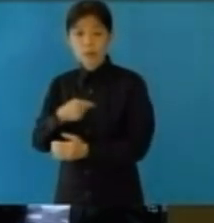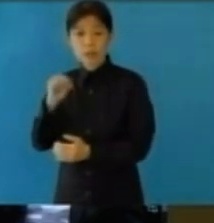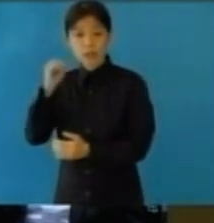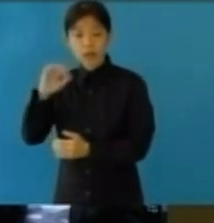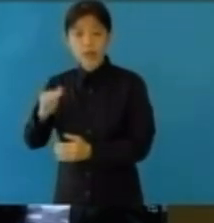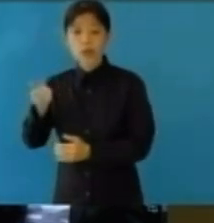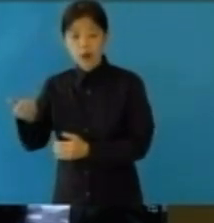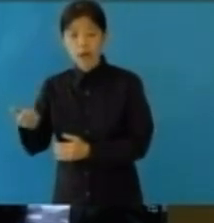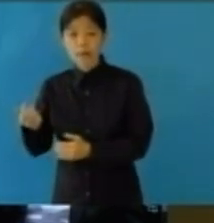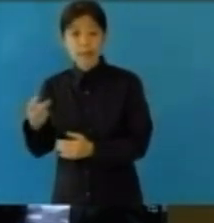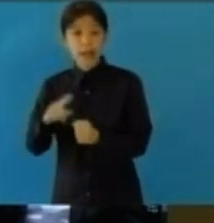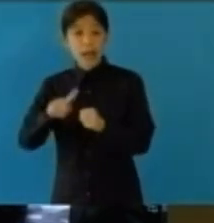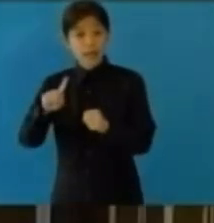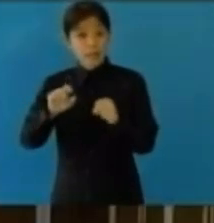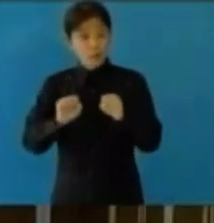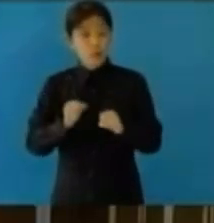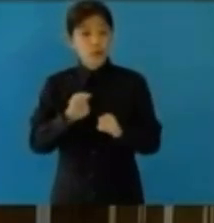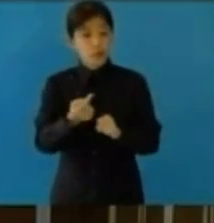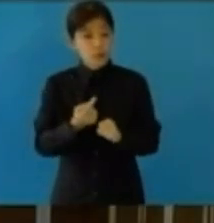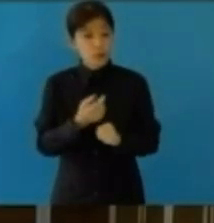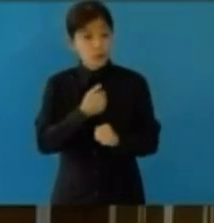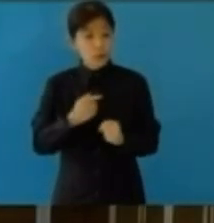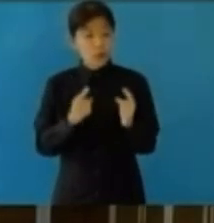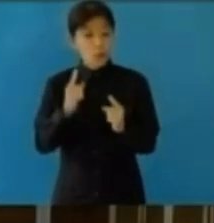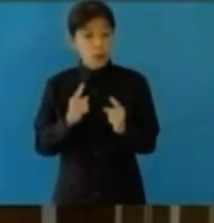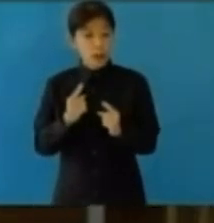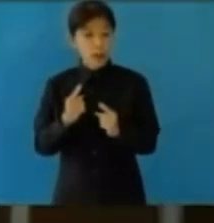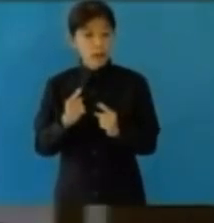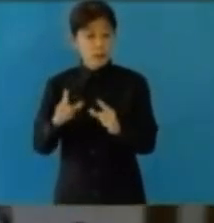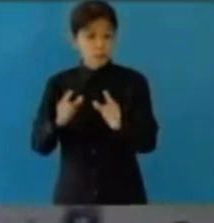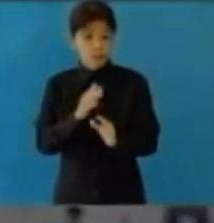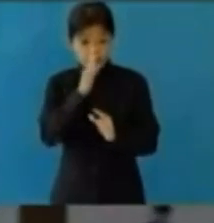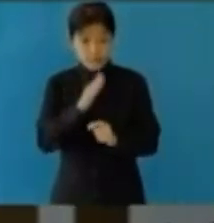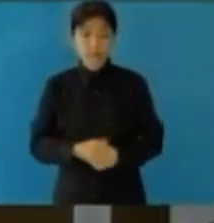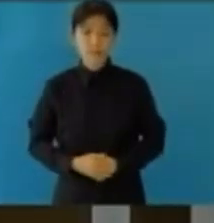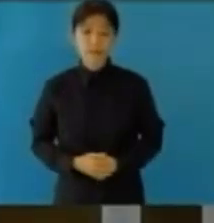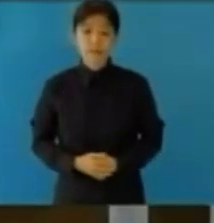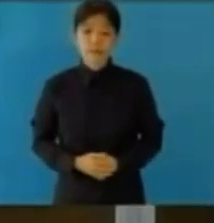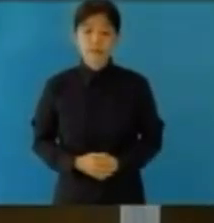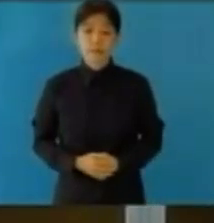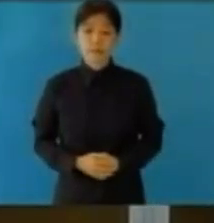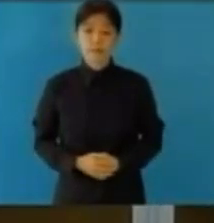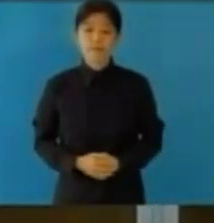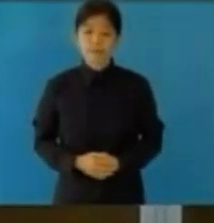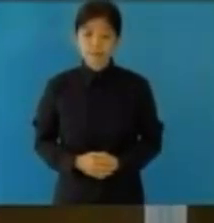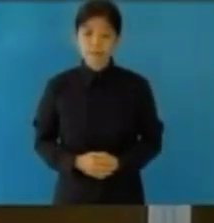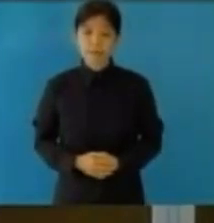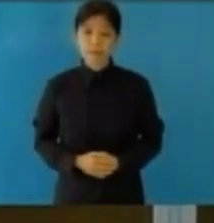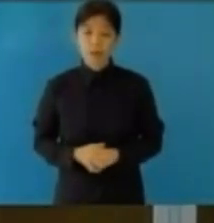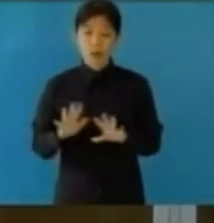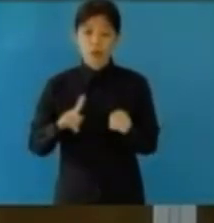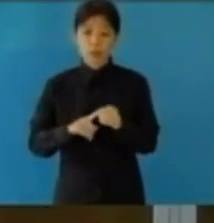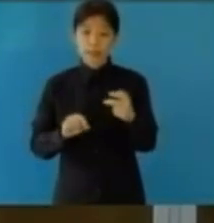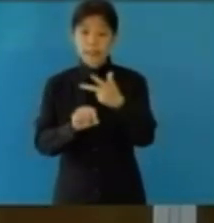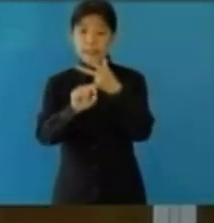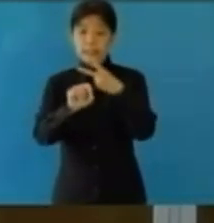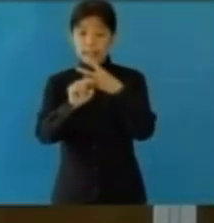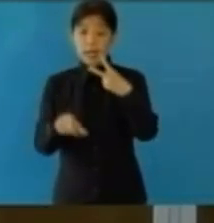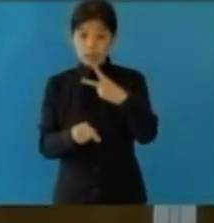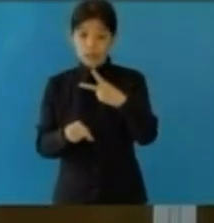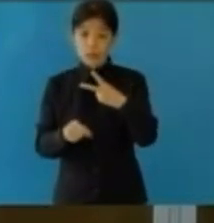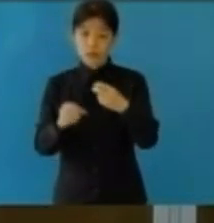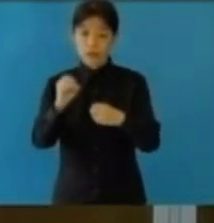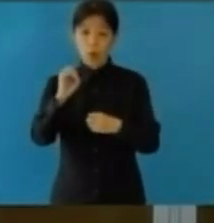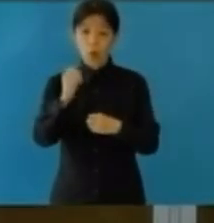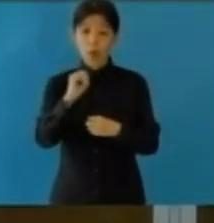をちょっとお答えいただけませんか。 越田観光文化スポーツ部長。 はい、今年2月に、オイドンカップに